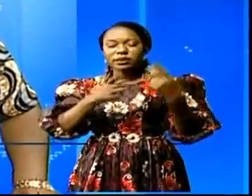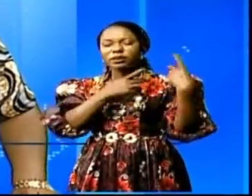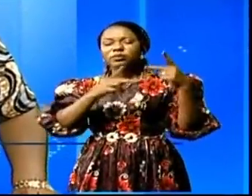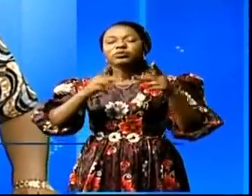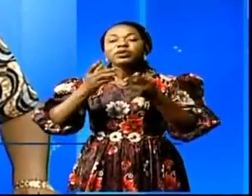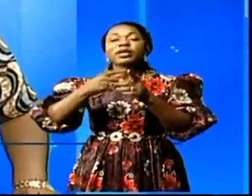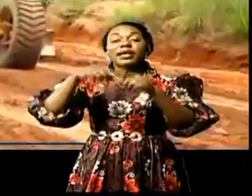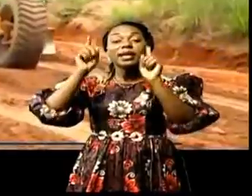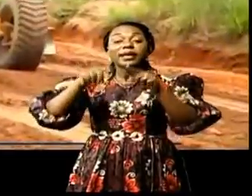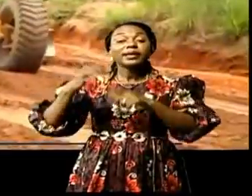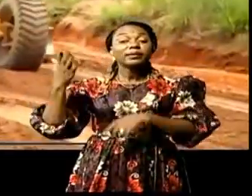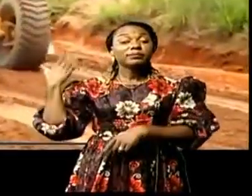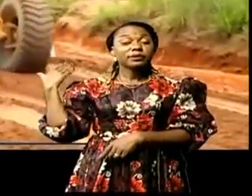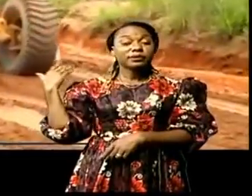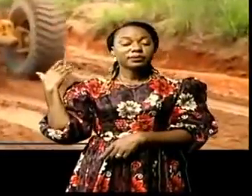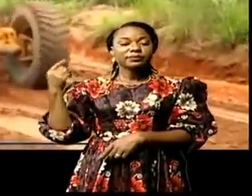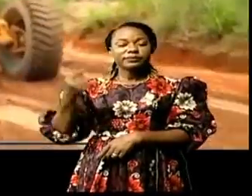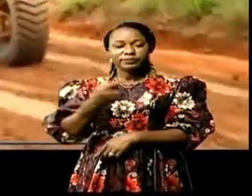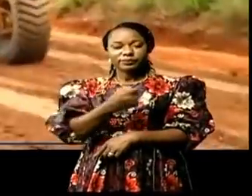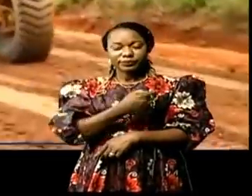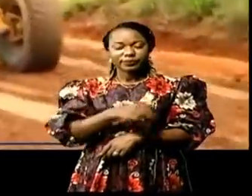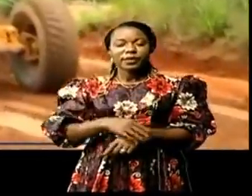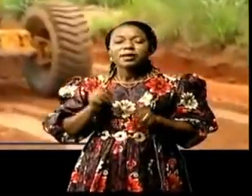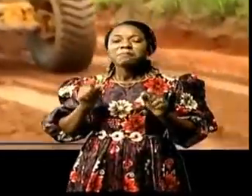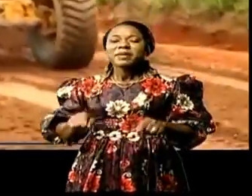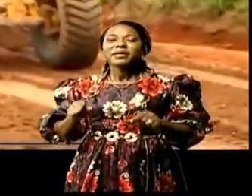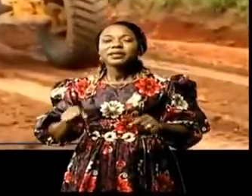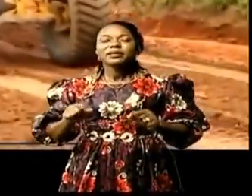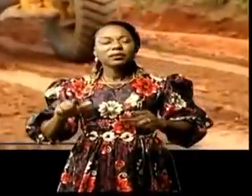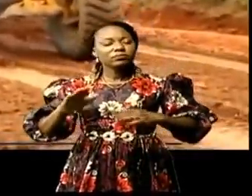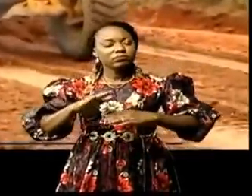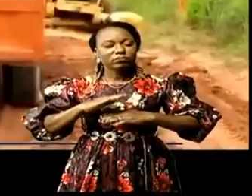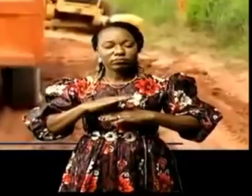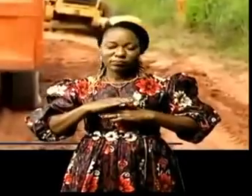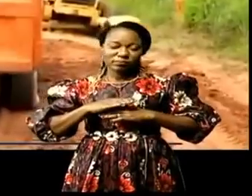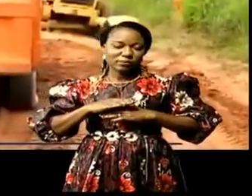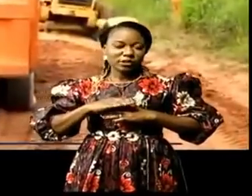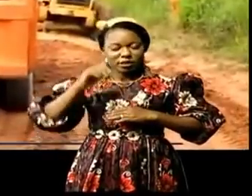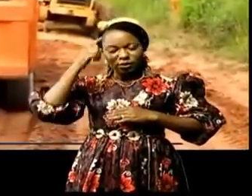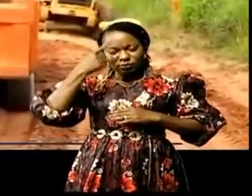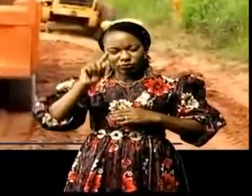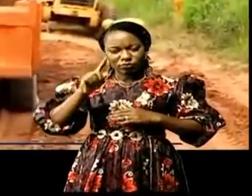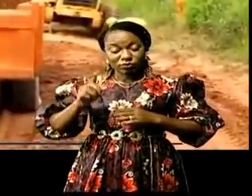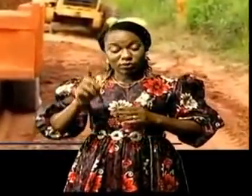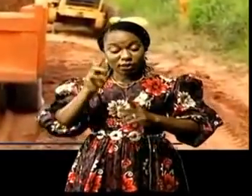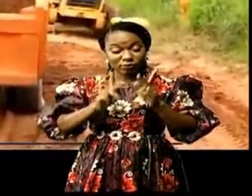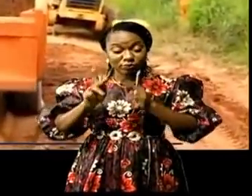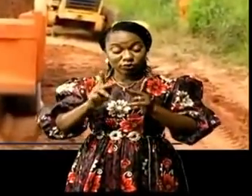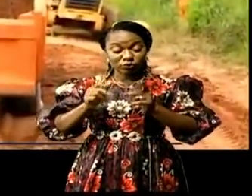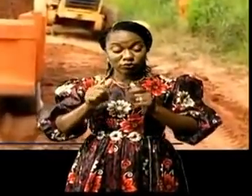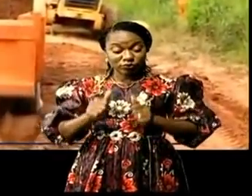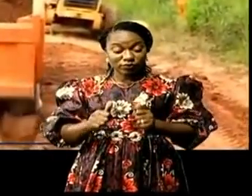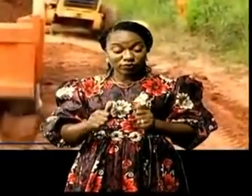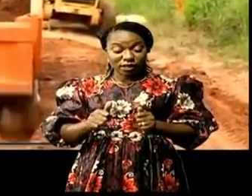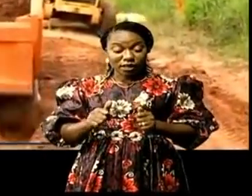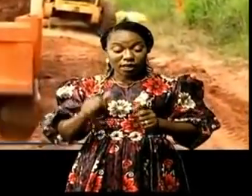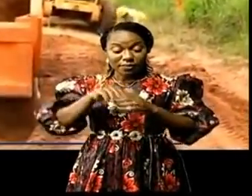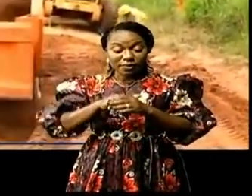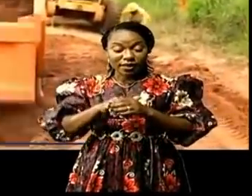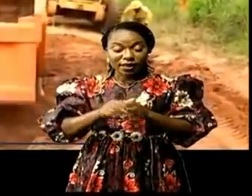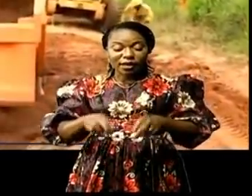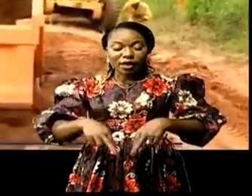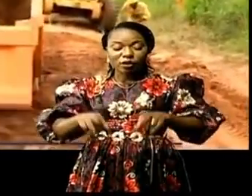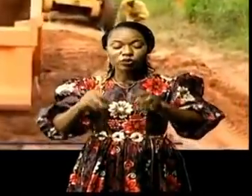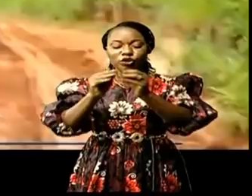Reportage. C'est un ouf de soulagement pour les populations vivant le long de la route nationale numéro 5. L'axe